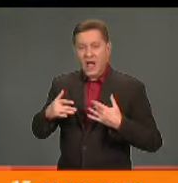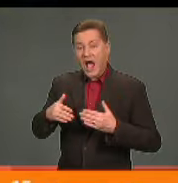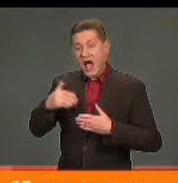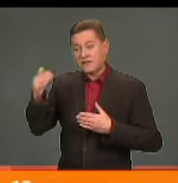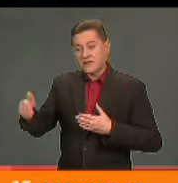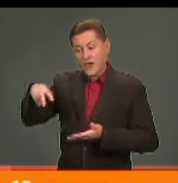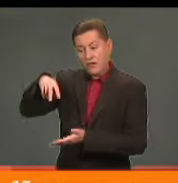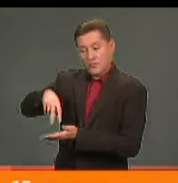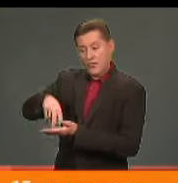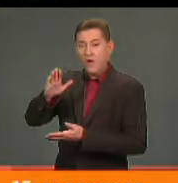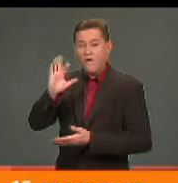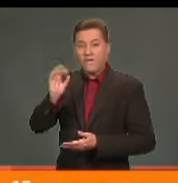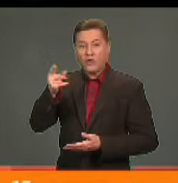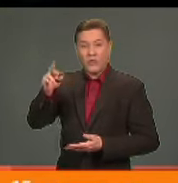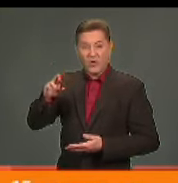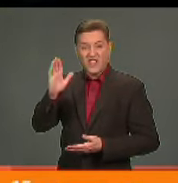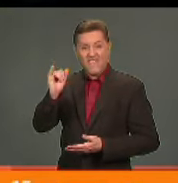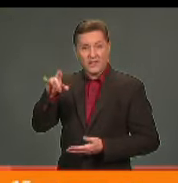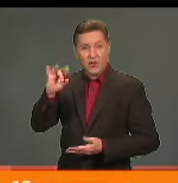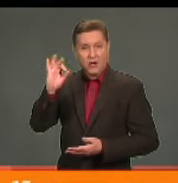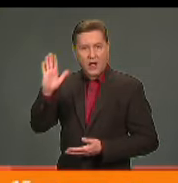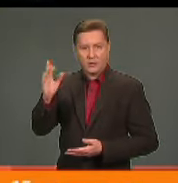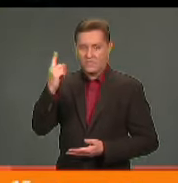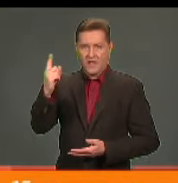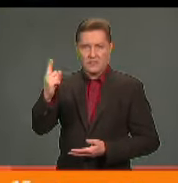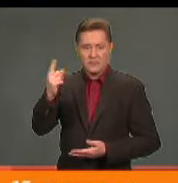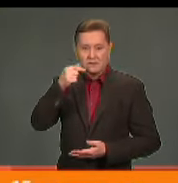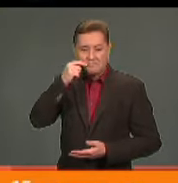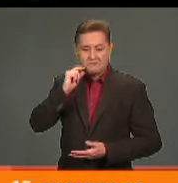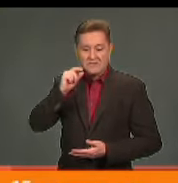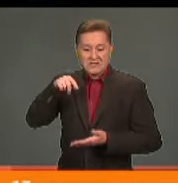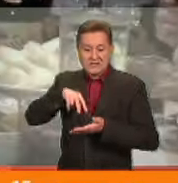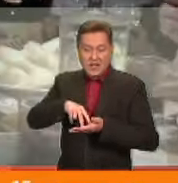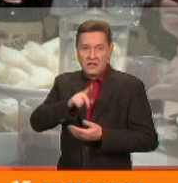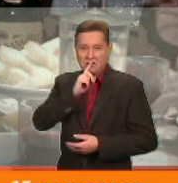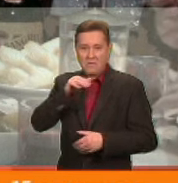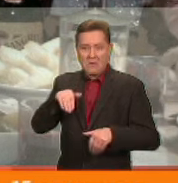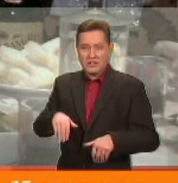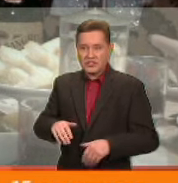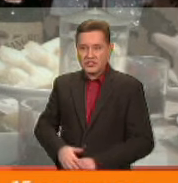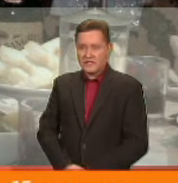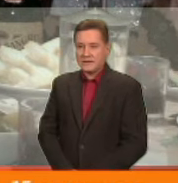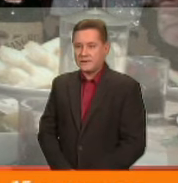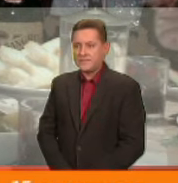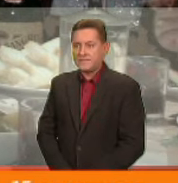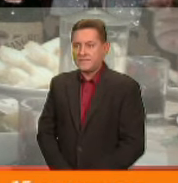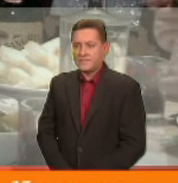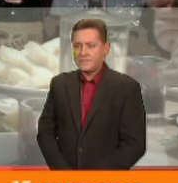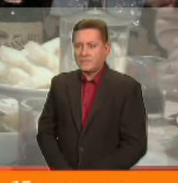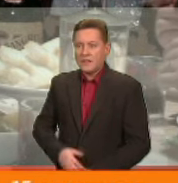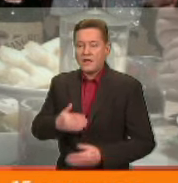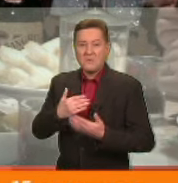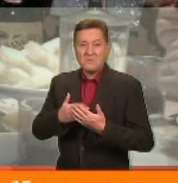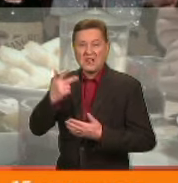Володя один. Вот стадион, и вот он один. Стоит и молчит. А там же стадион,